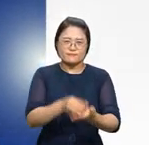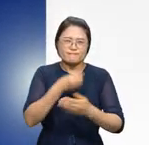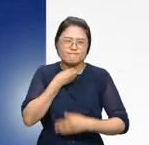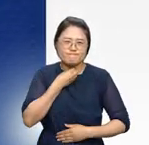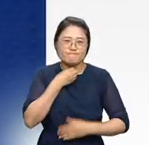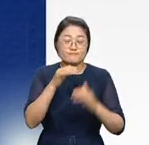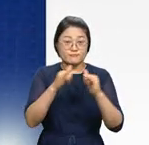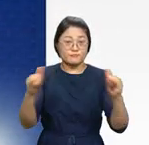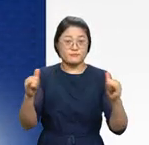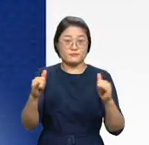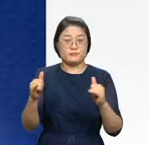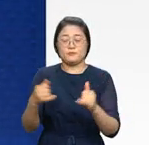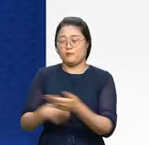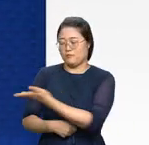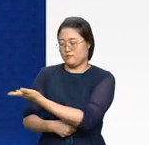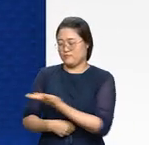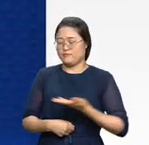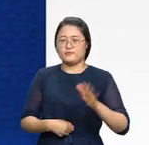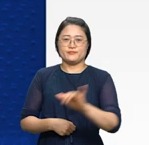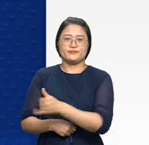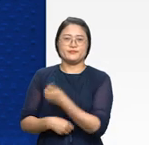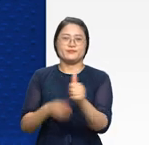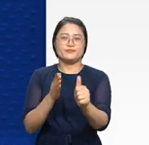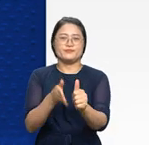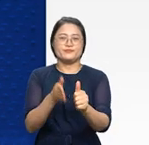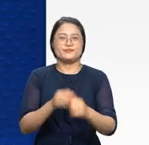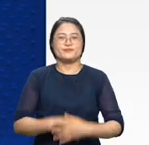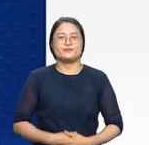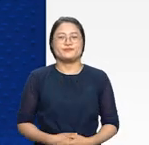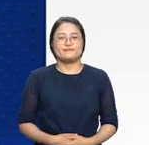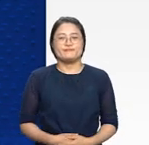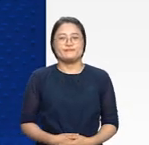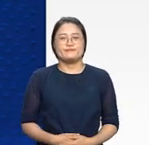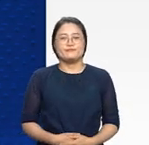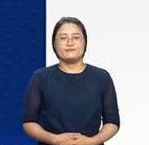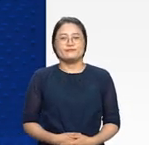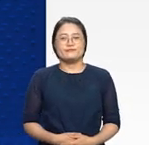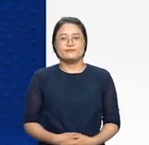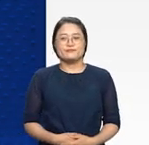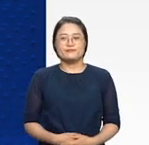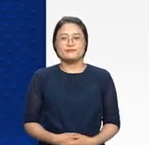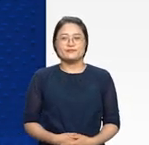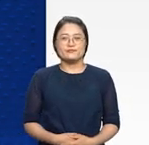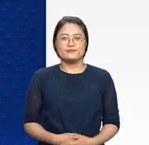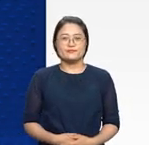있으신 시민께서는 의왕 일자리센터로 문의 주시기 바랍니다.